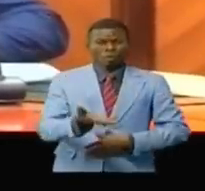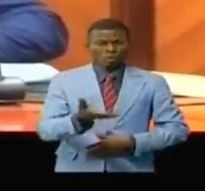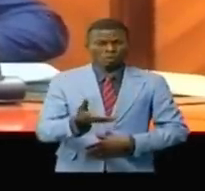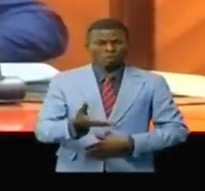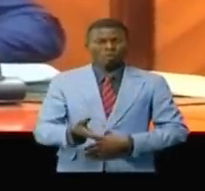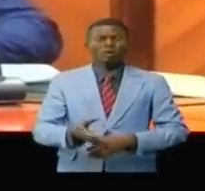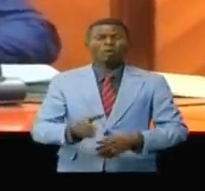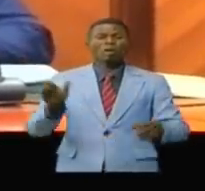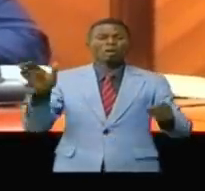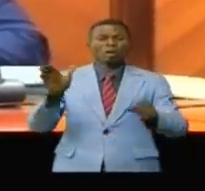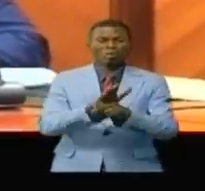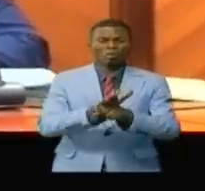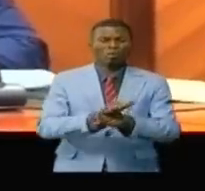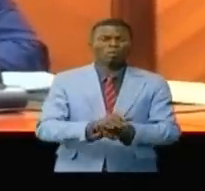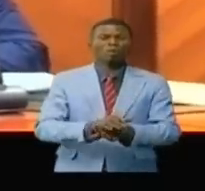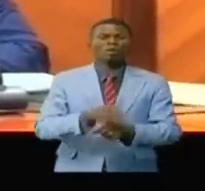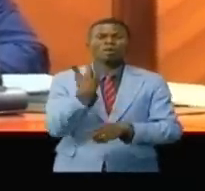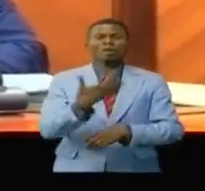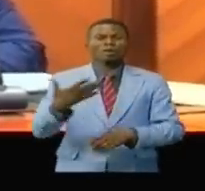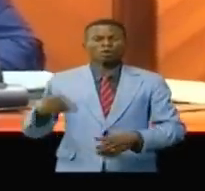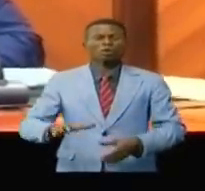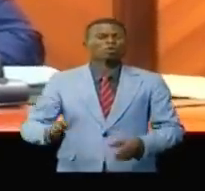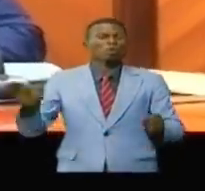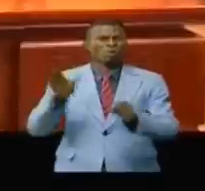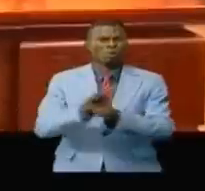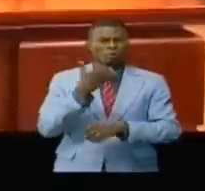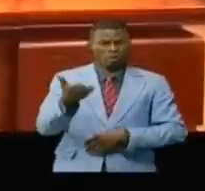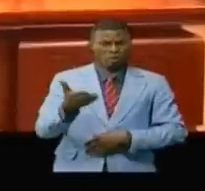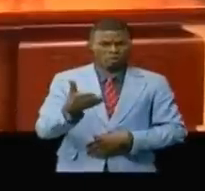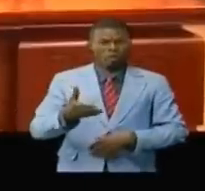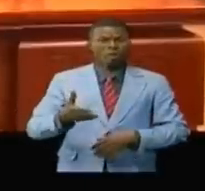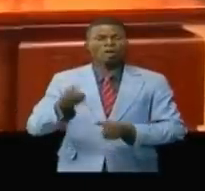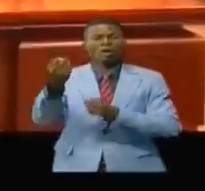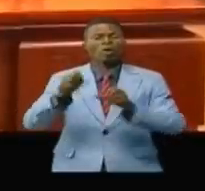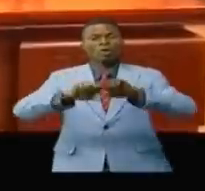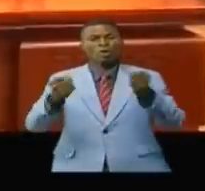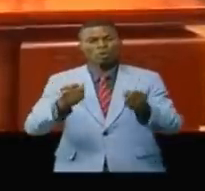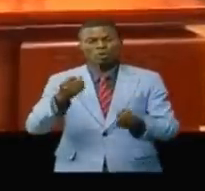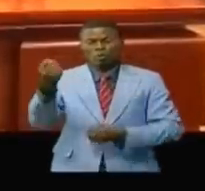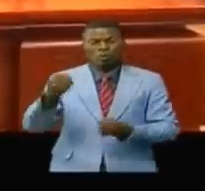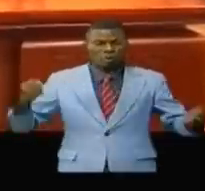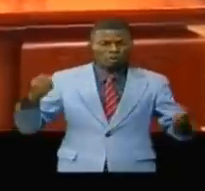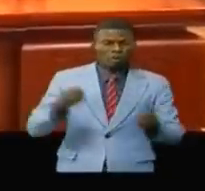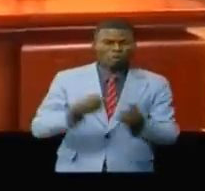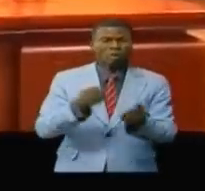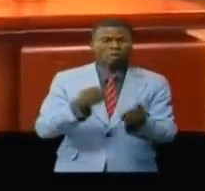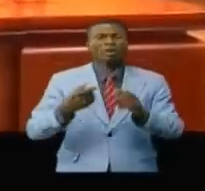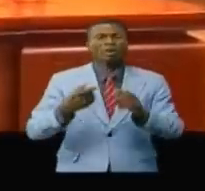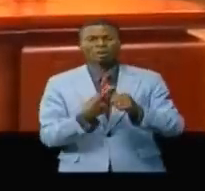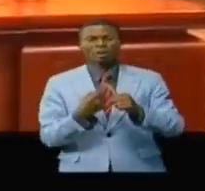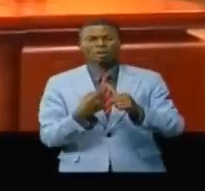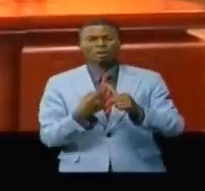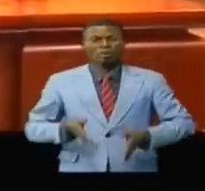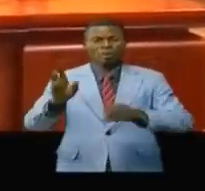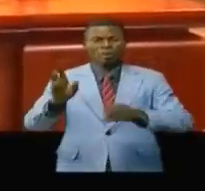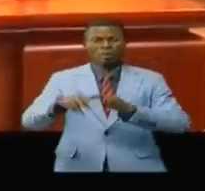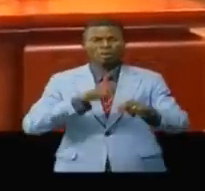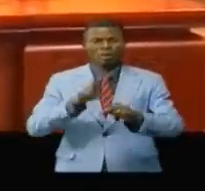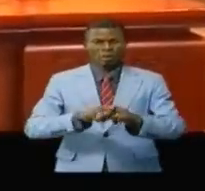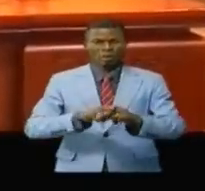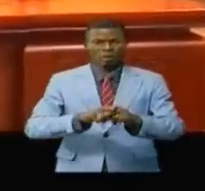souvent chargés de fortes capacités de tonnage, en panne ou victimes d'accidents, particulièrement sur les routes